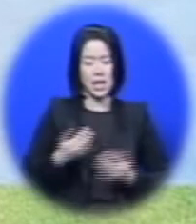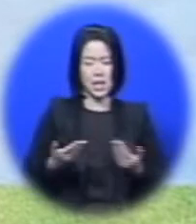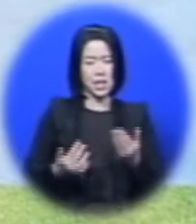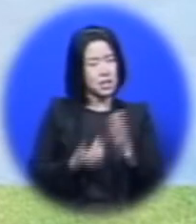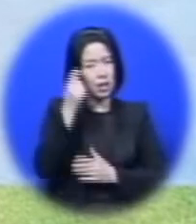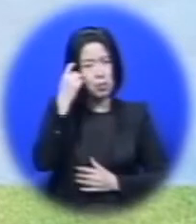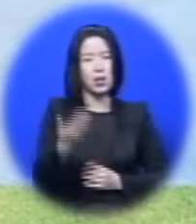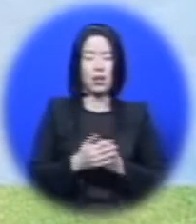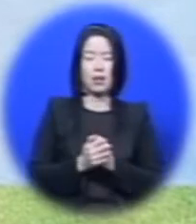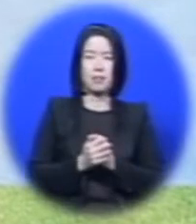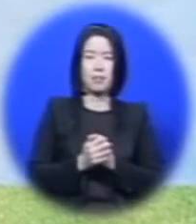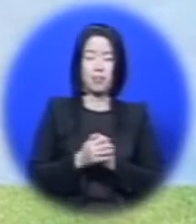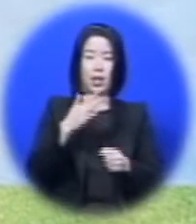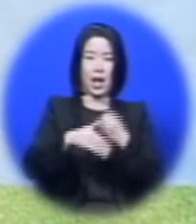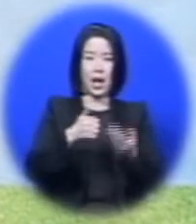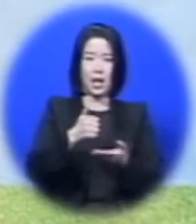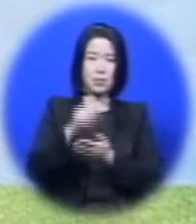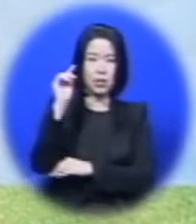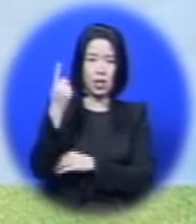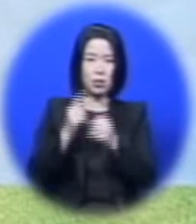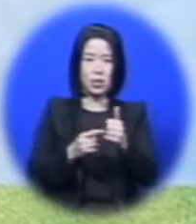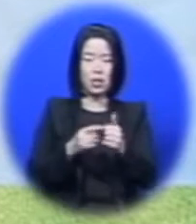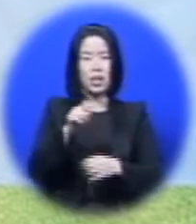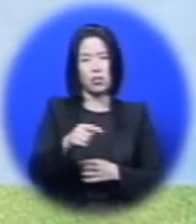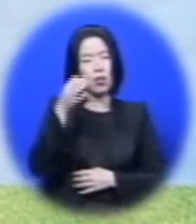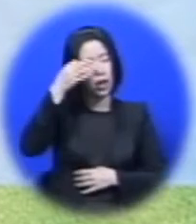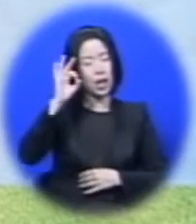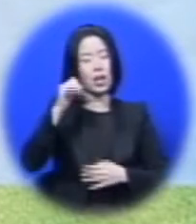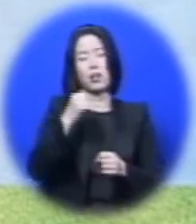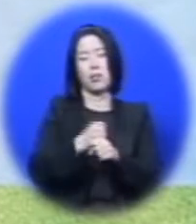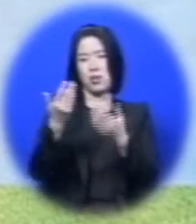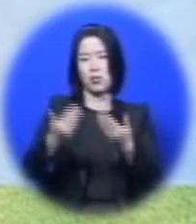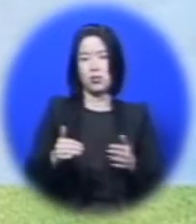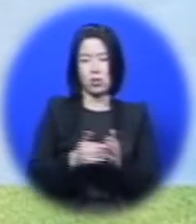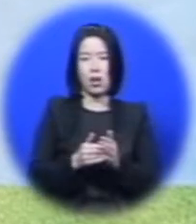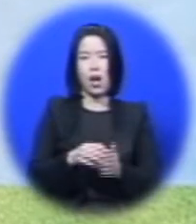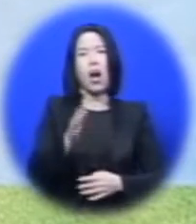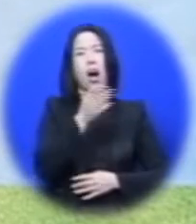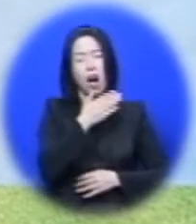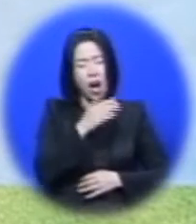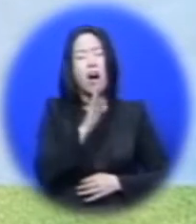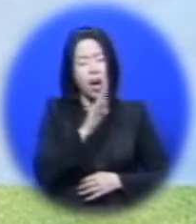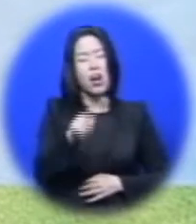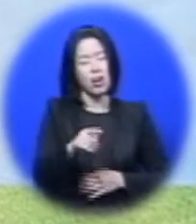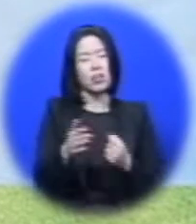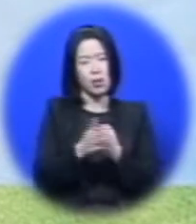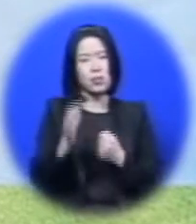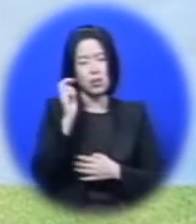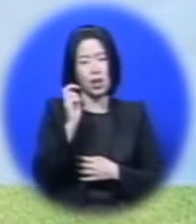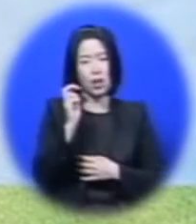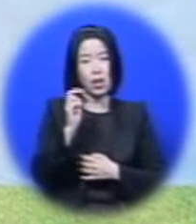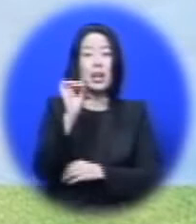것입니까? 하나님은 다윗에게 그것을 깨닫게 하셨어요. 아, 그래서 그랬구나. 다윗이